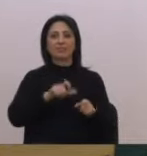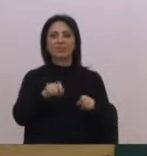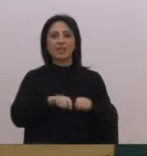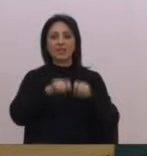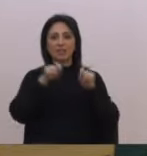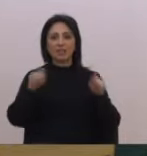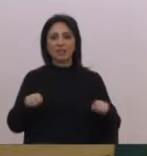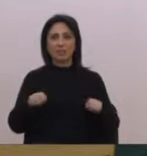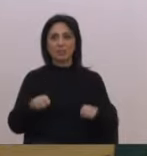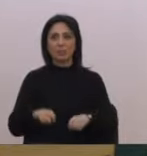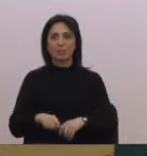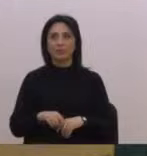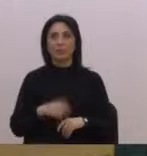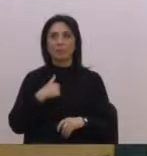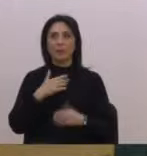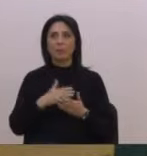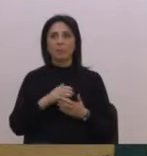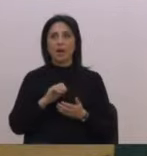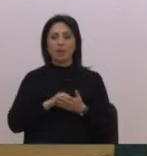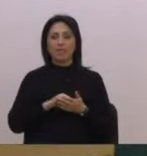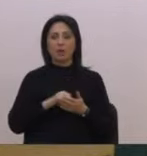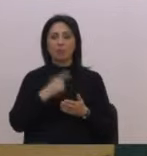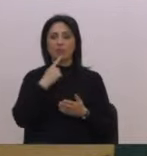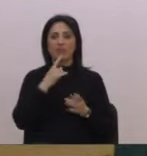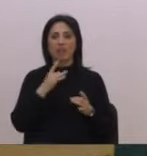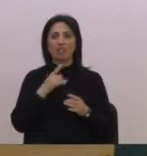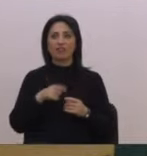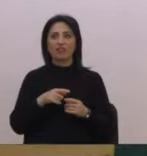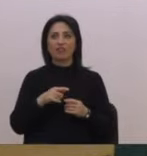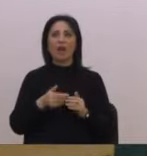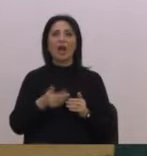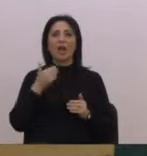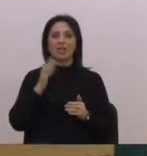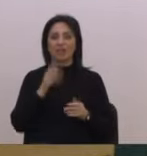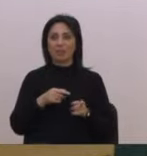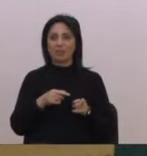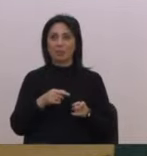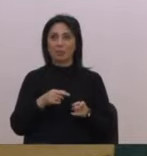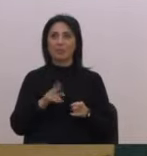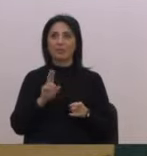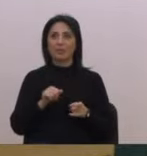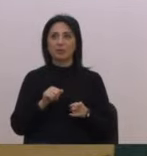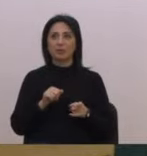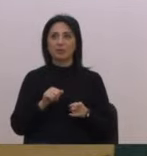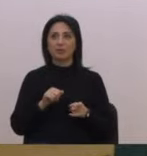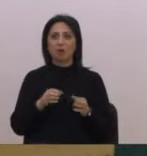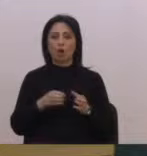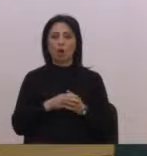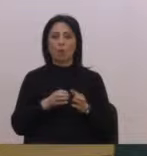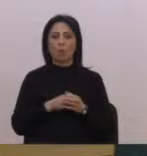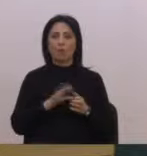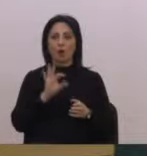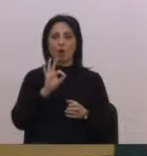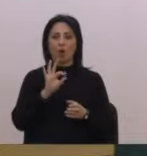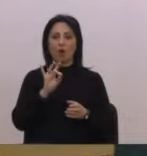იხსნება. Მე მაქვს საფუძვლიანი ეჭვი, რომ ეს წელს უფრო ადრე მოხდება და კომპანია